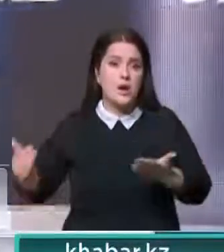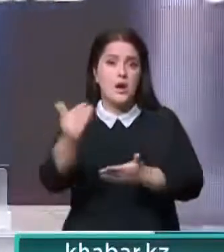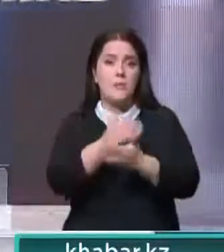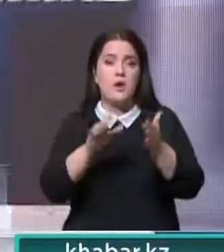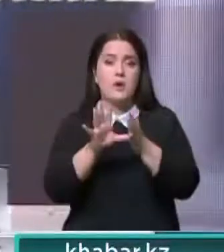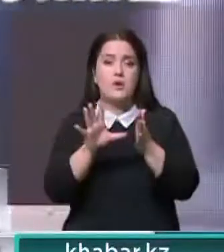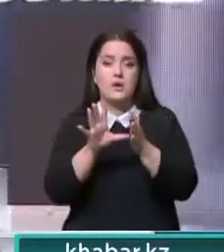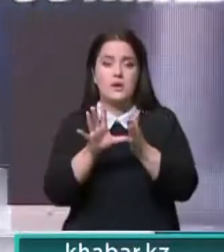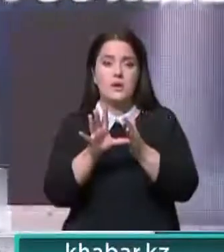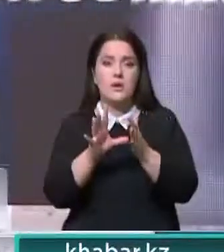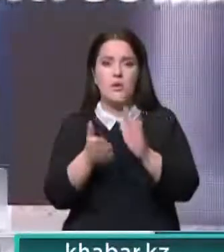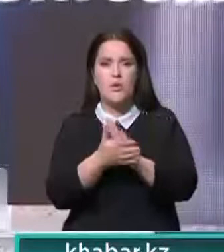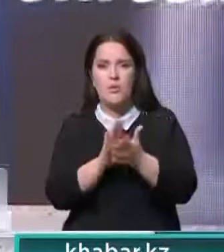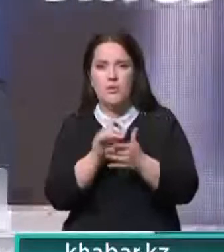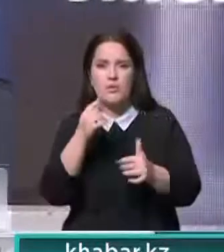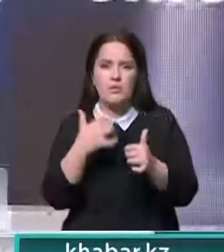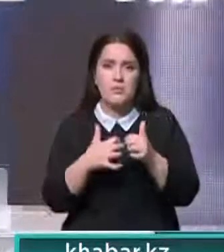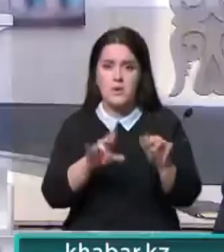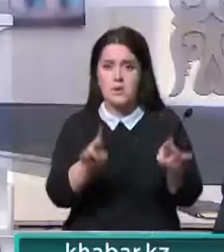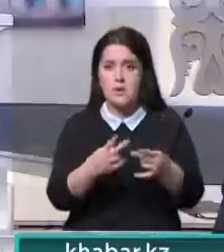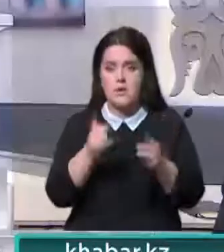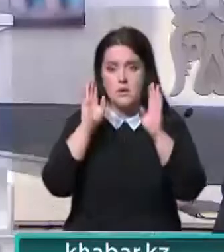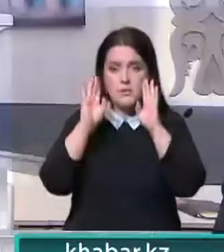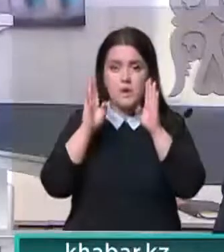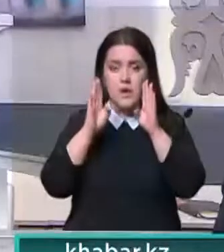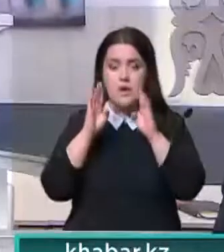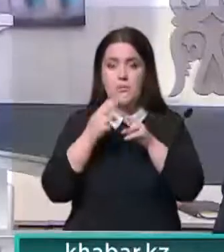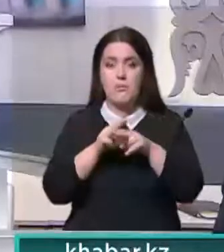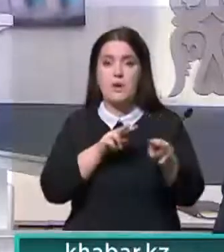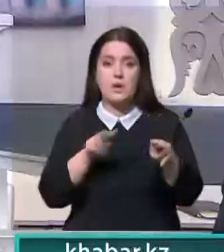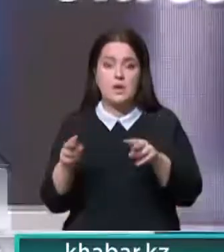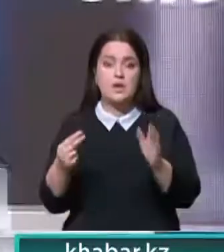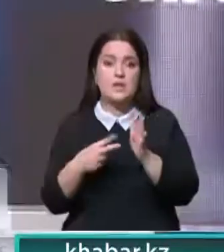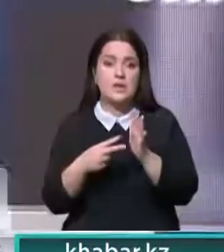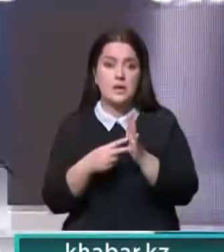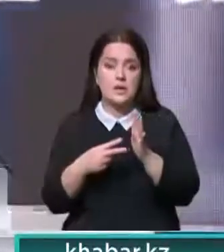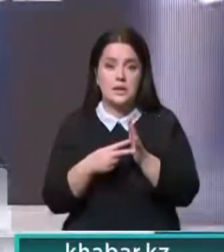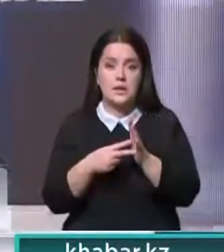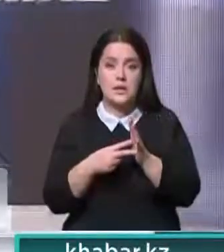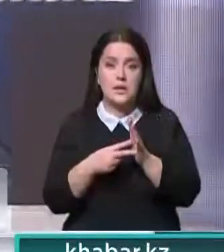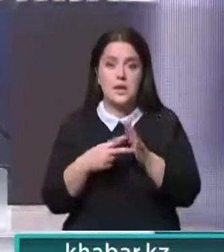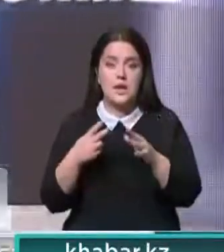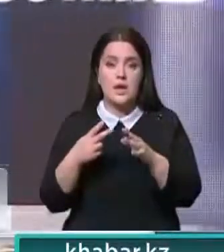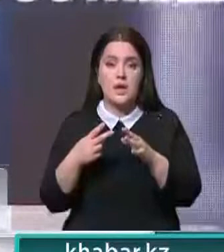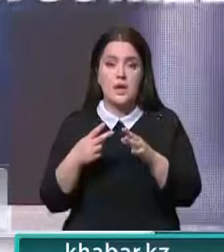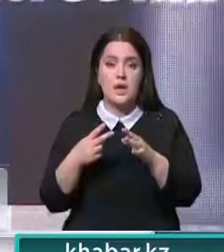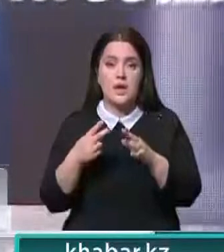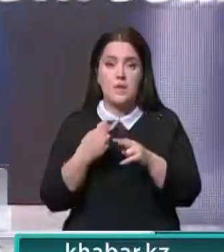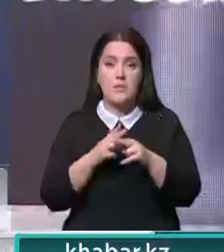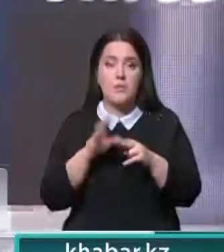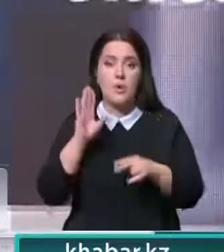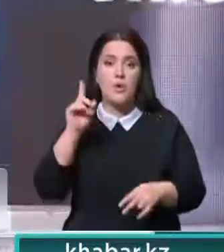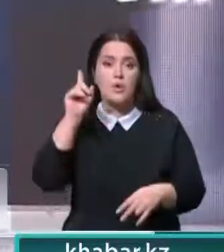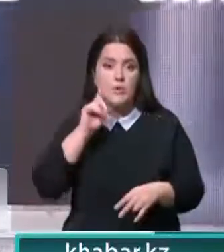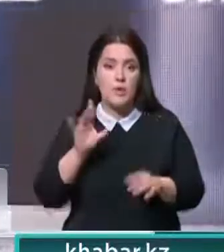какой-то либо сговор, либо посредничество на рынке. И контролируя цену. Соответственно, это приведет к какой-то оптимизации с точки